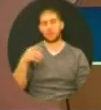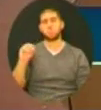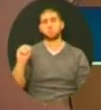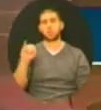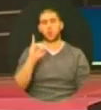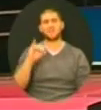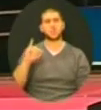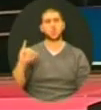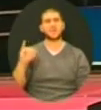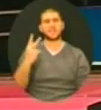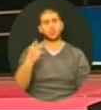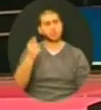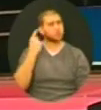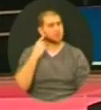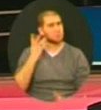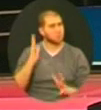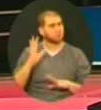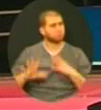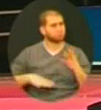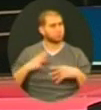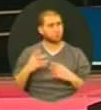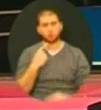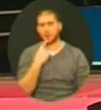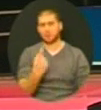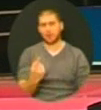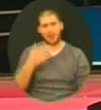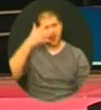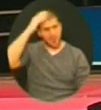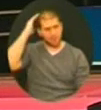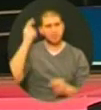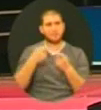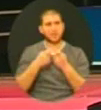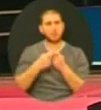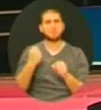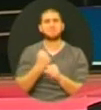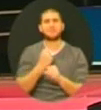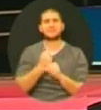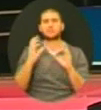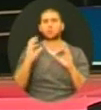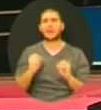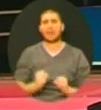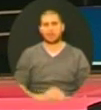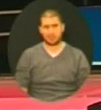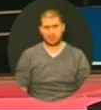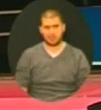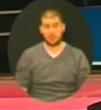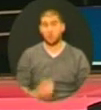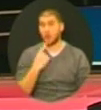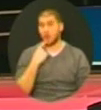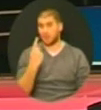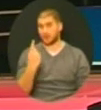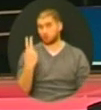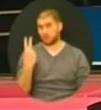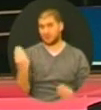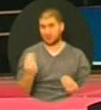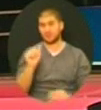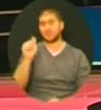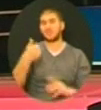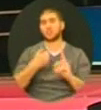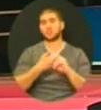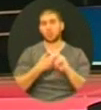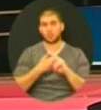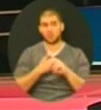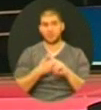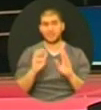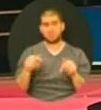אתה שמעת את הדברים ומאוד התקוממת על הדברים שאומר לפיד בהקשר של צוק איתן. אומר לך שני דברים. דבר ראשון,